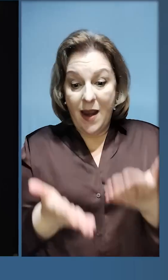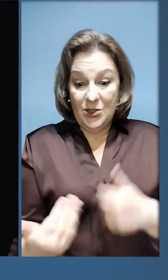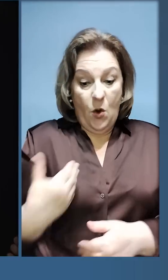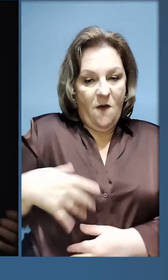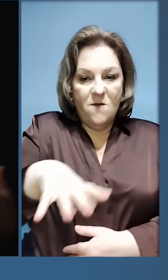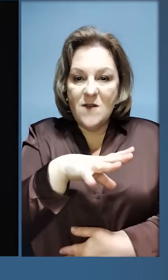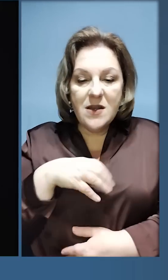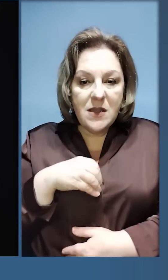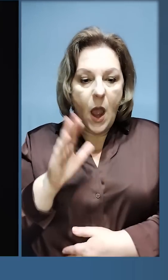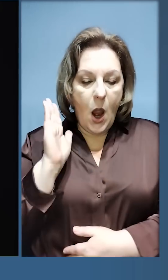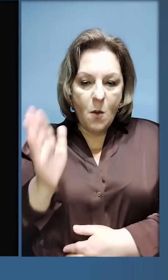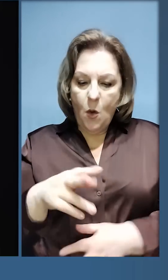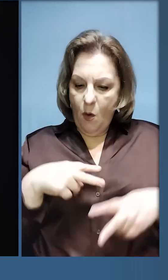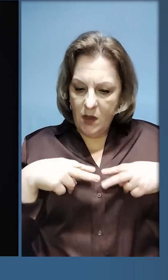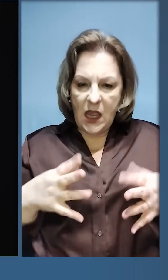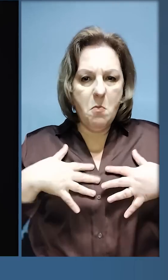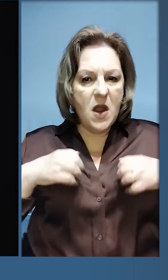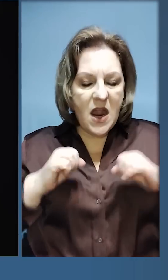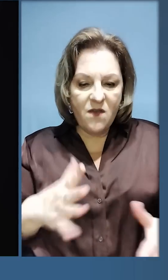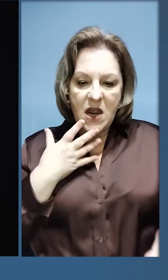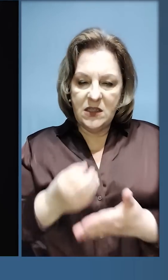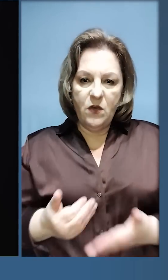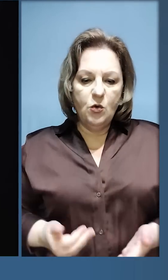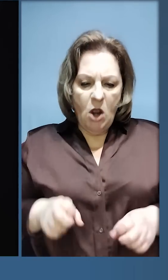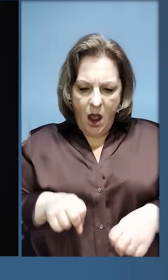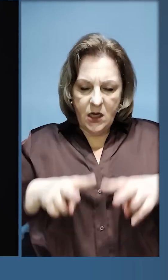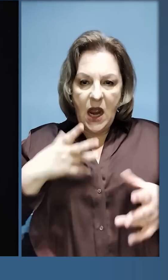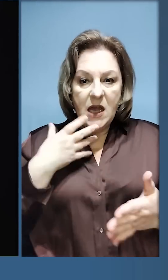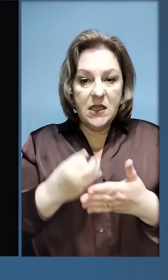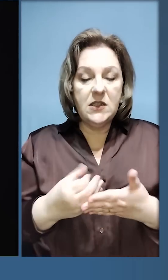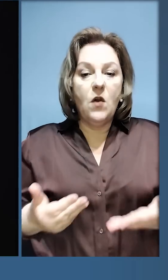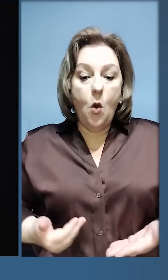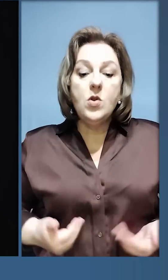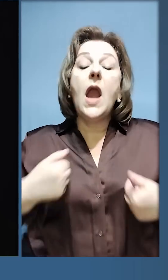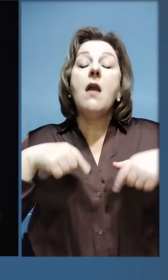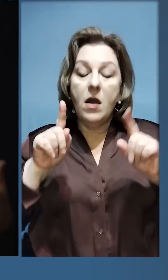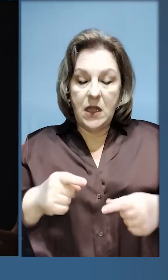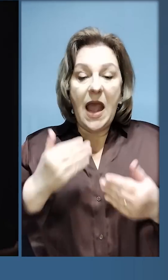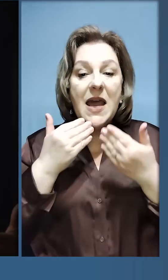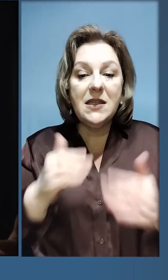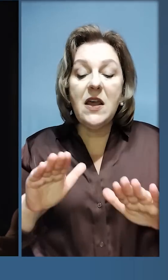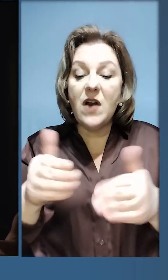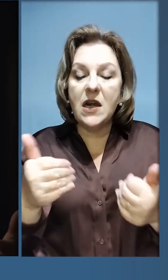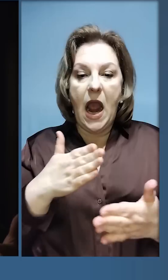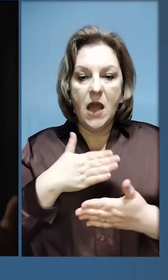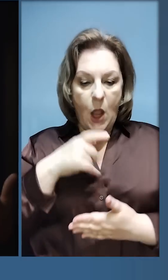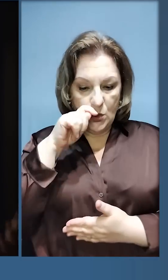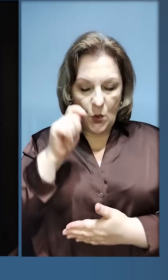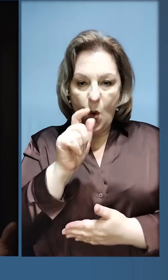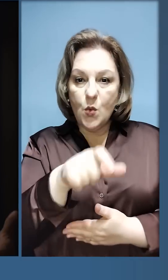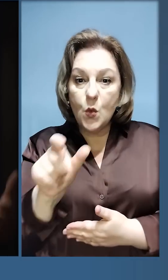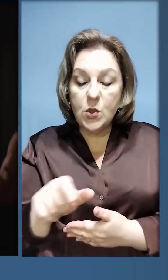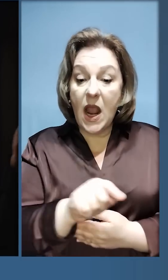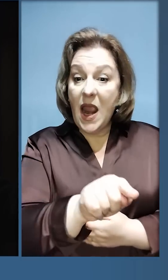можуть, тільки якщо всі ми будемо так само віддавати своє життя або ризикувати своїм життям. І так само я звертався до всіх наших